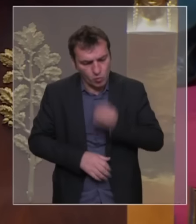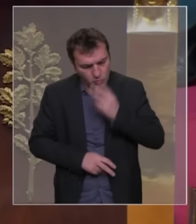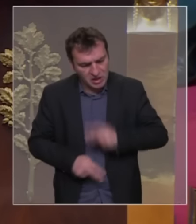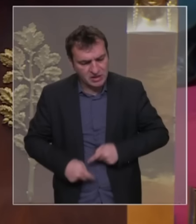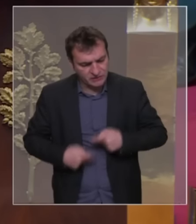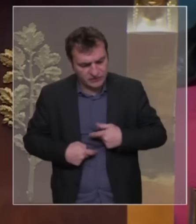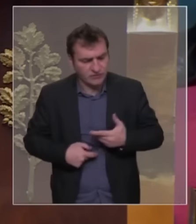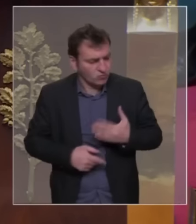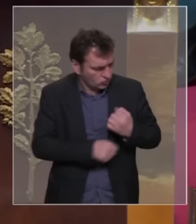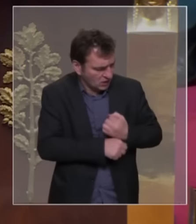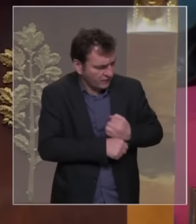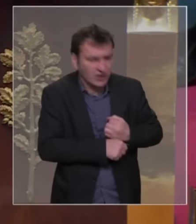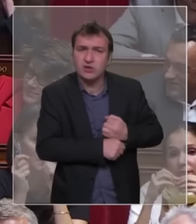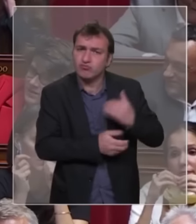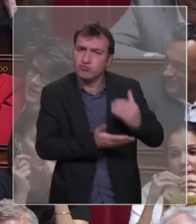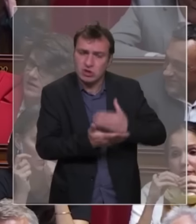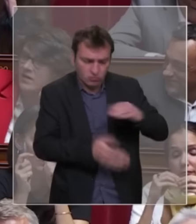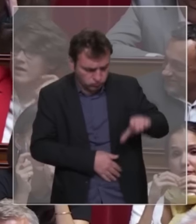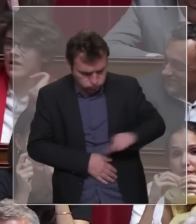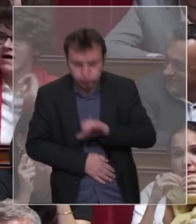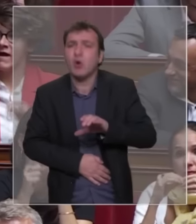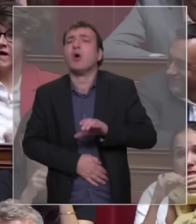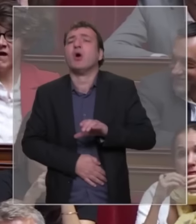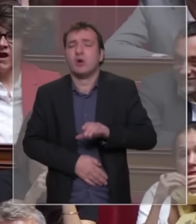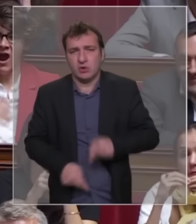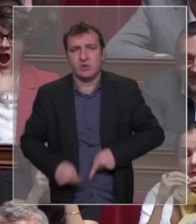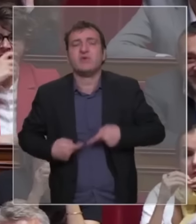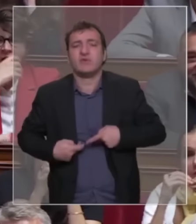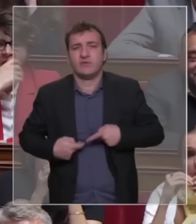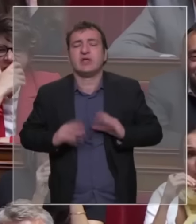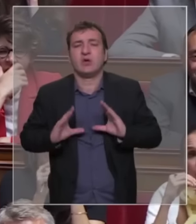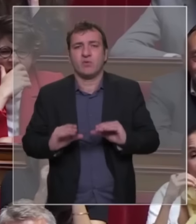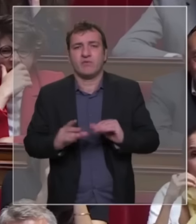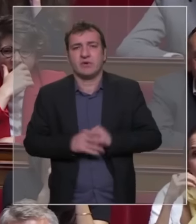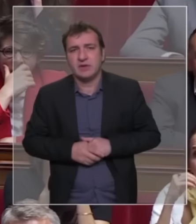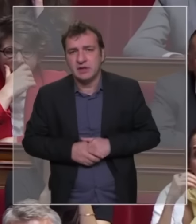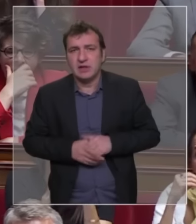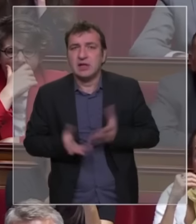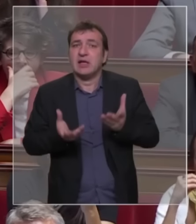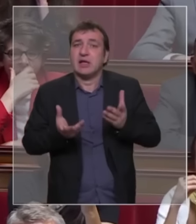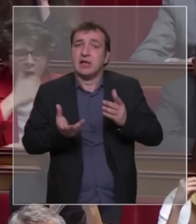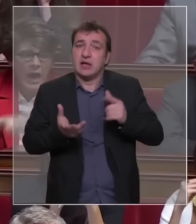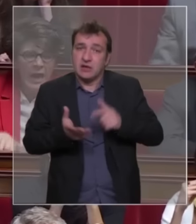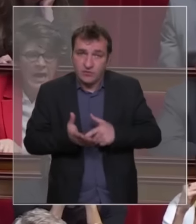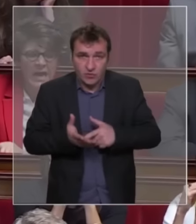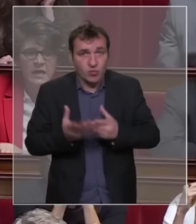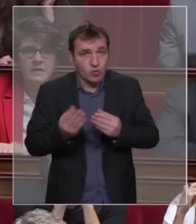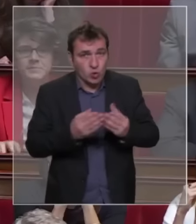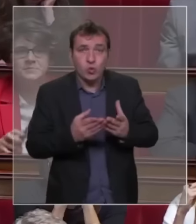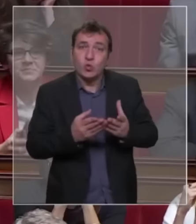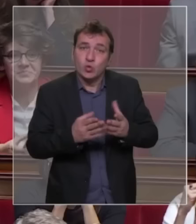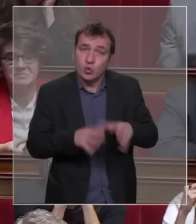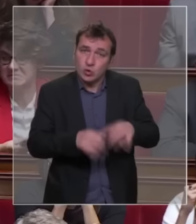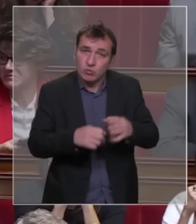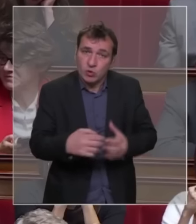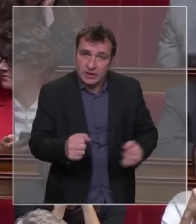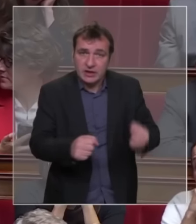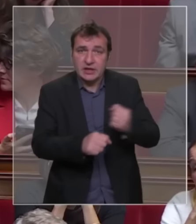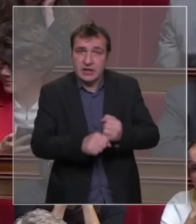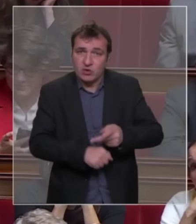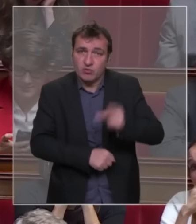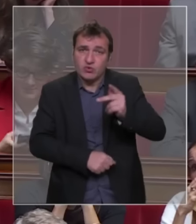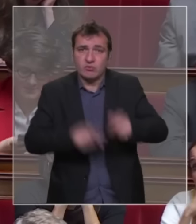fruits de son travail. Il y a dans notre pays de nombreuses créations d'emplois et de plus en plus de personnes au travail.